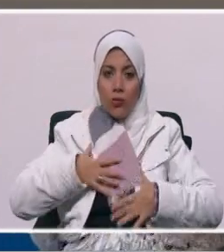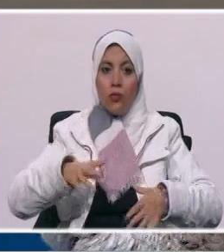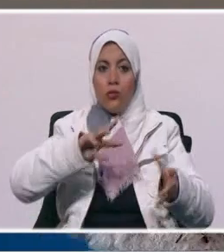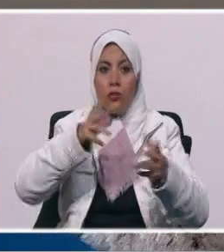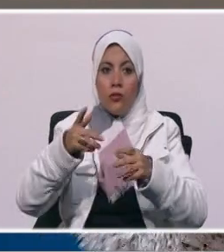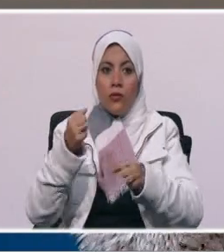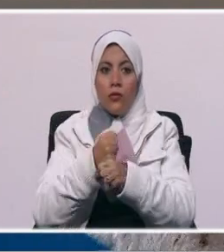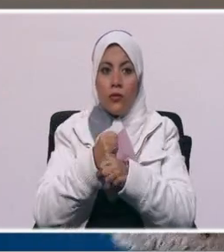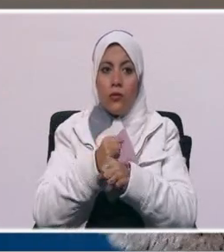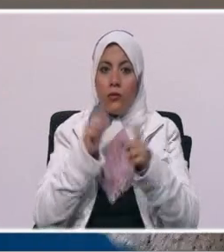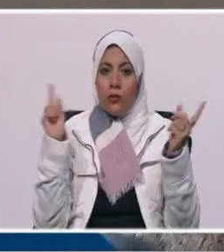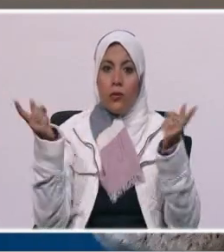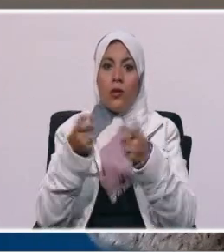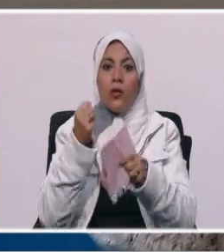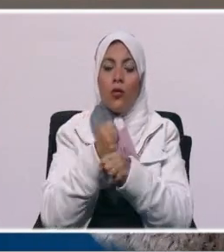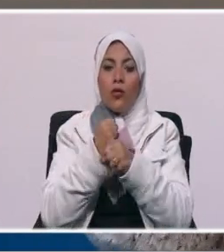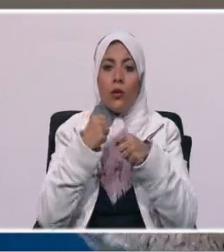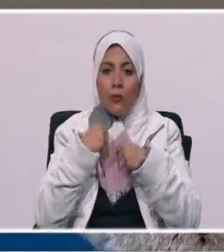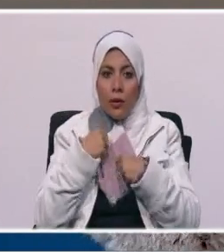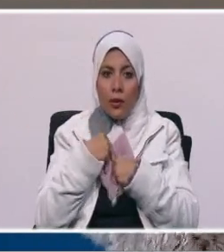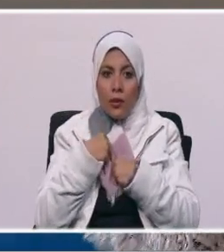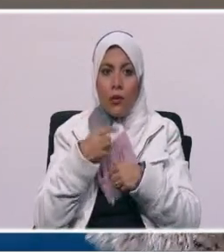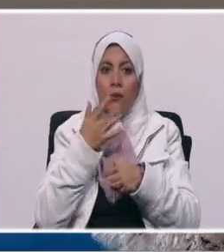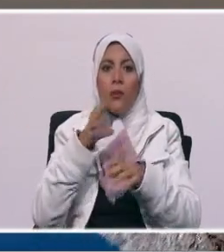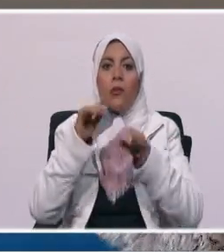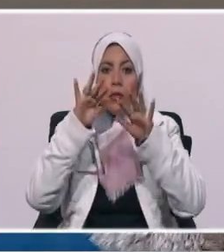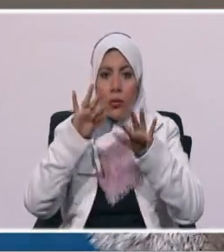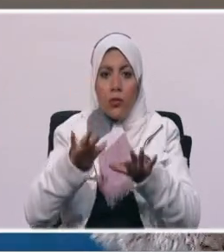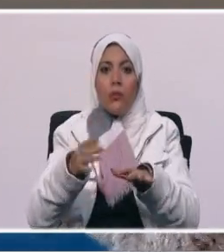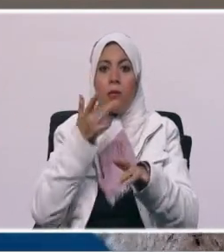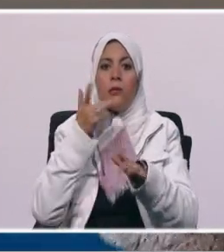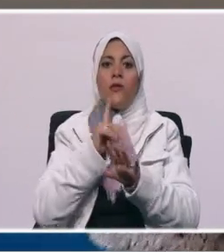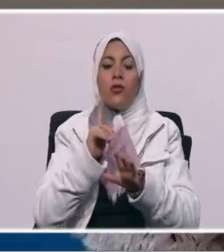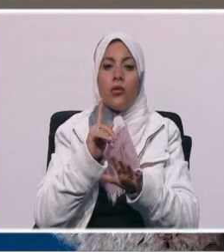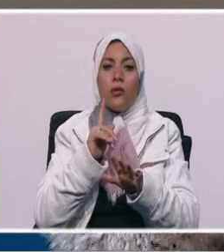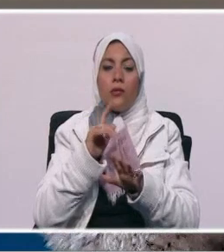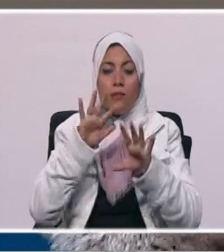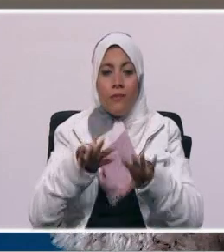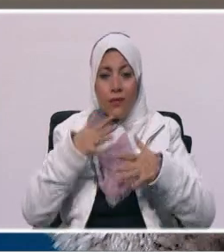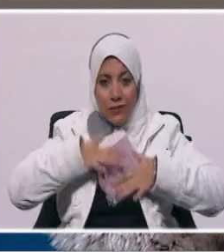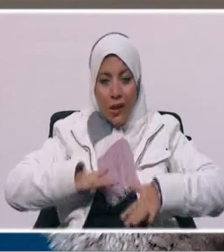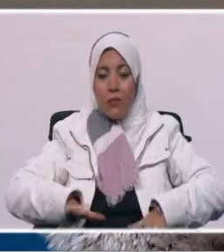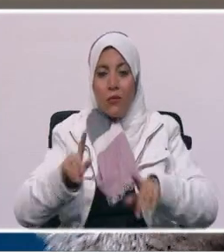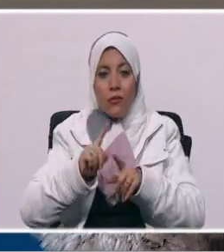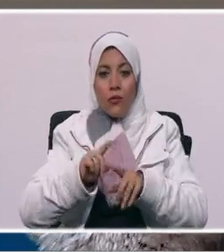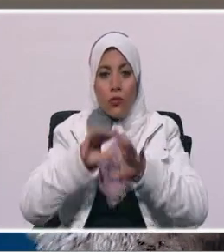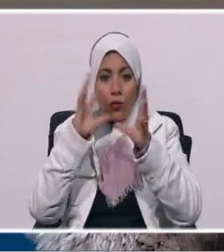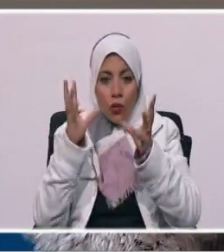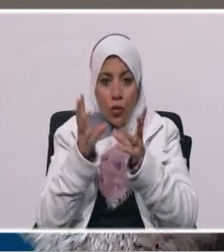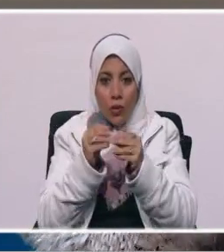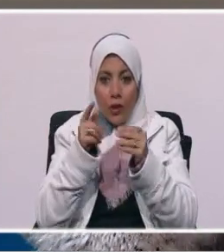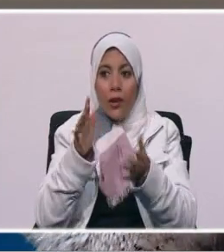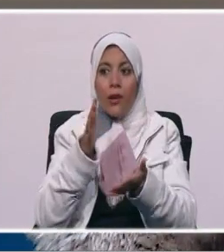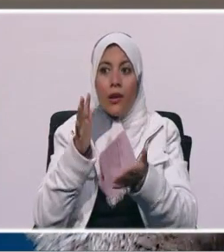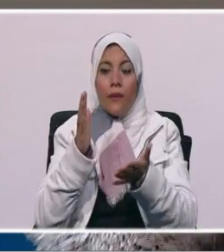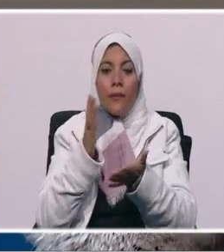ده كان ديكوري ومشاهدي وكل حاجه، فما فيش مجال للراحه، ما فيش مجال اقعد، كل ده محتاج